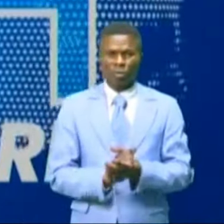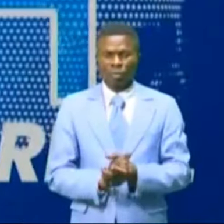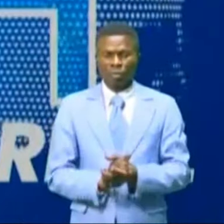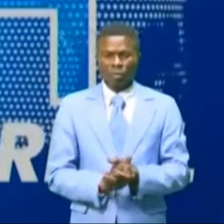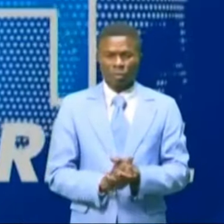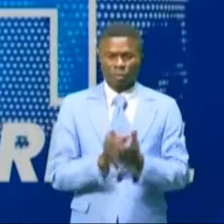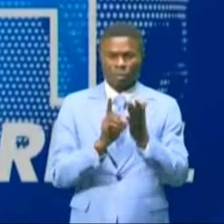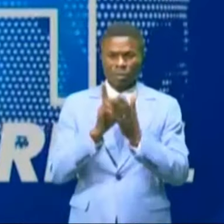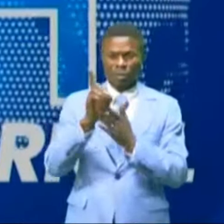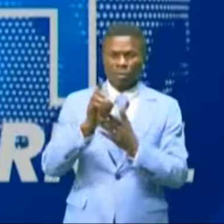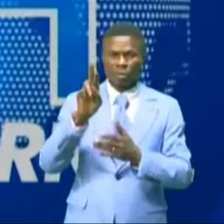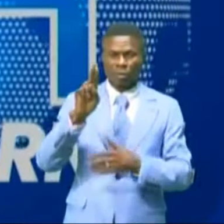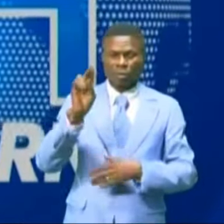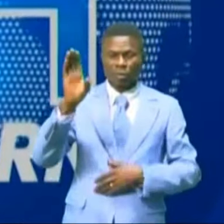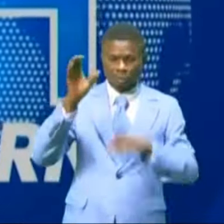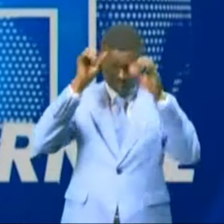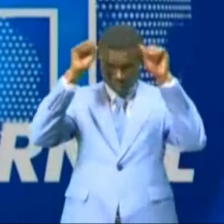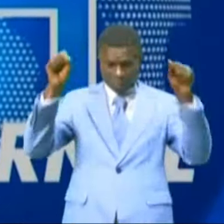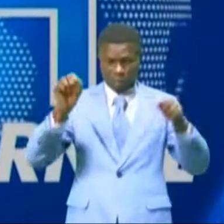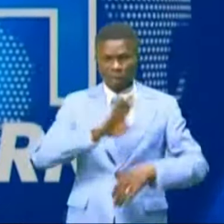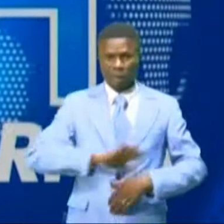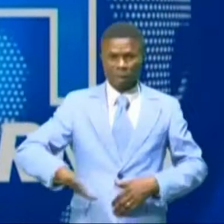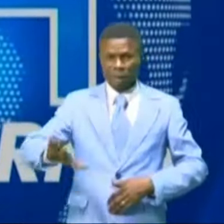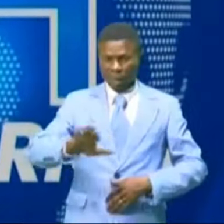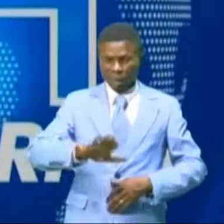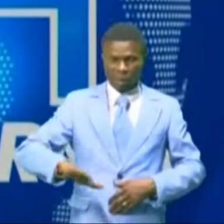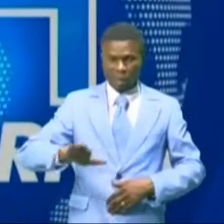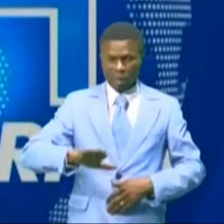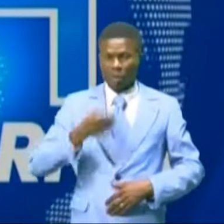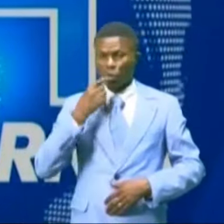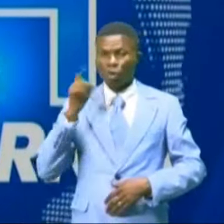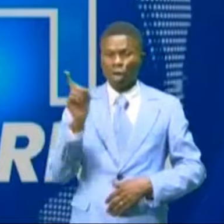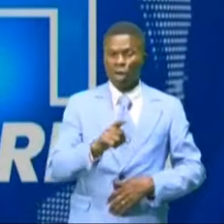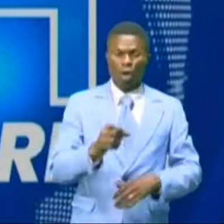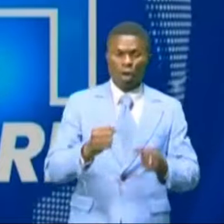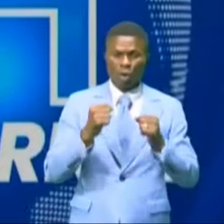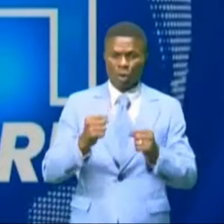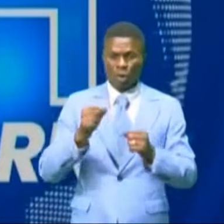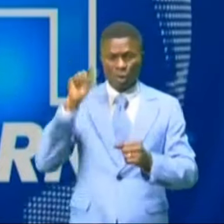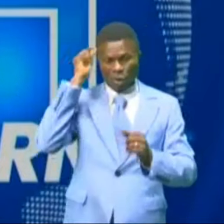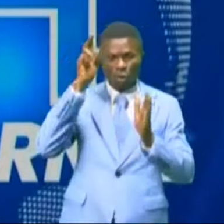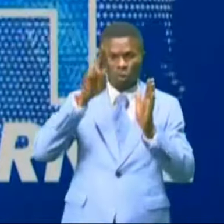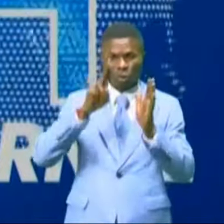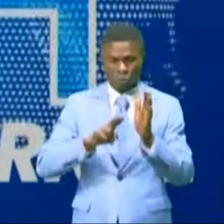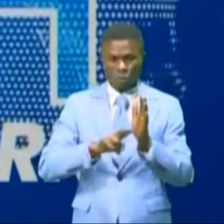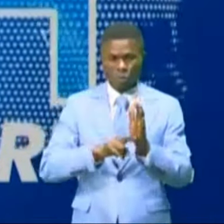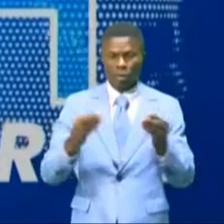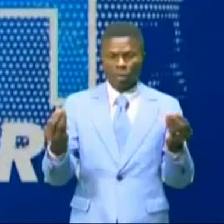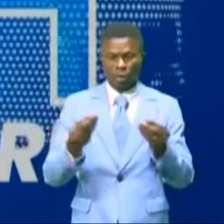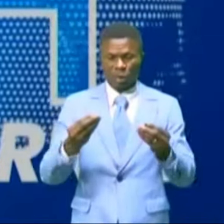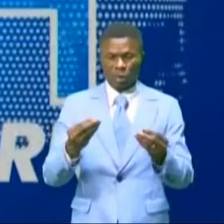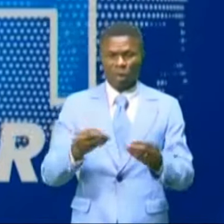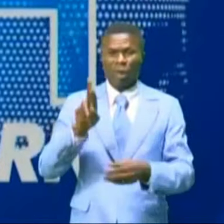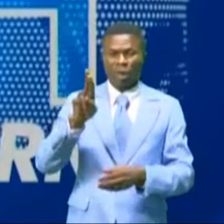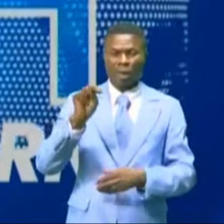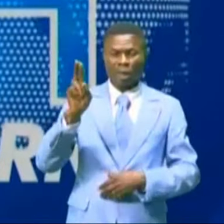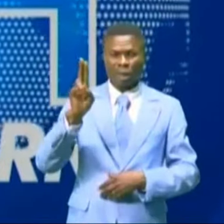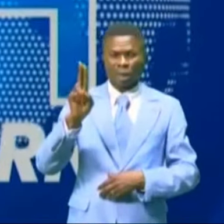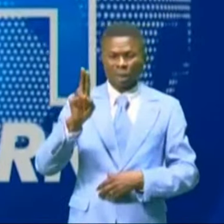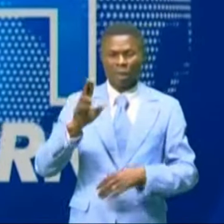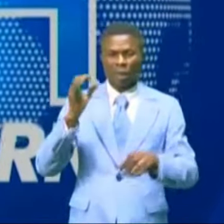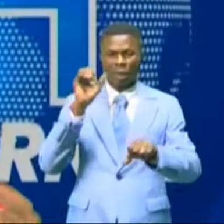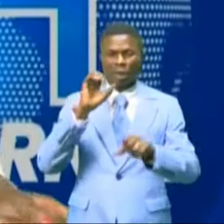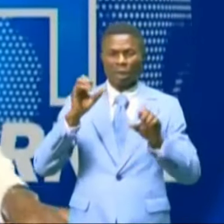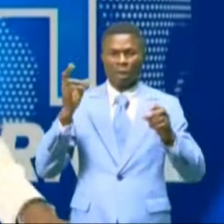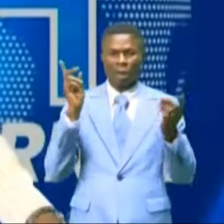Redressement de la RTNC. Le président de la République a donné des instructions fermes au gouvernement afin que ce dernier saisisse les sociétés